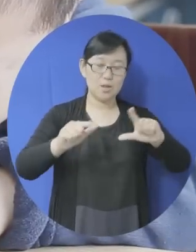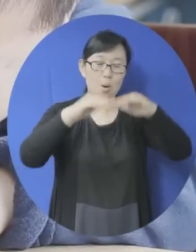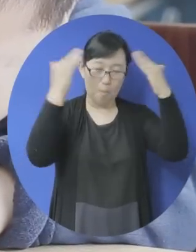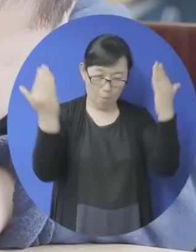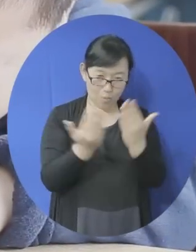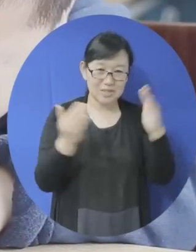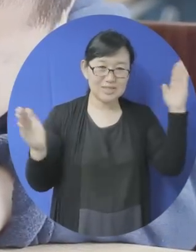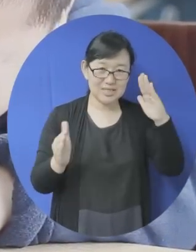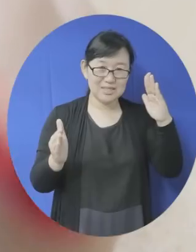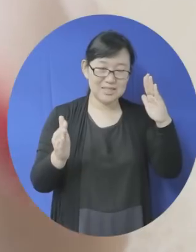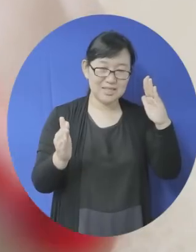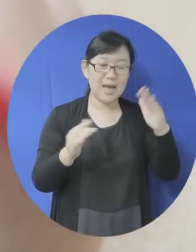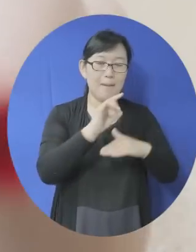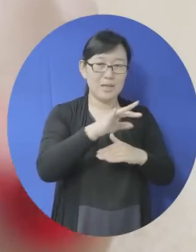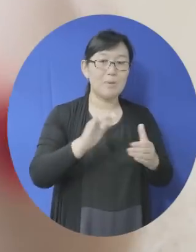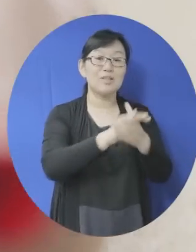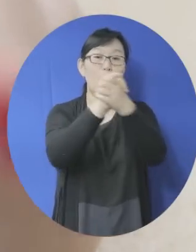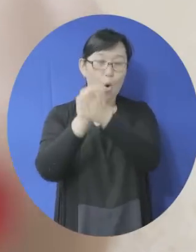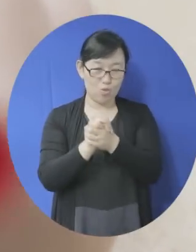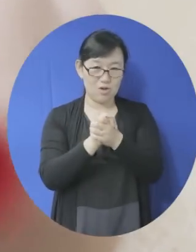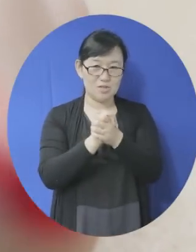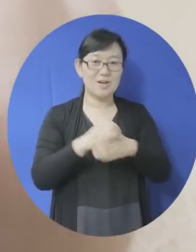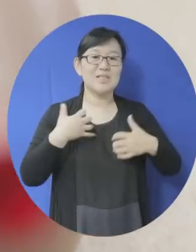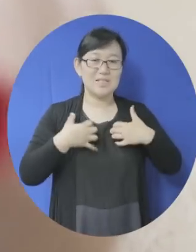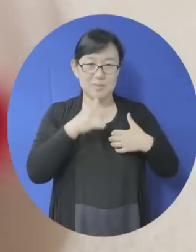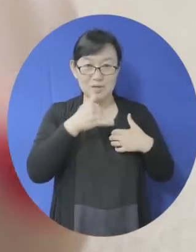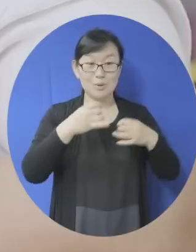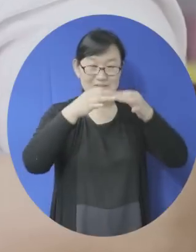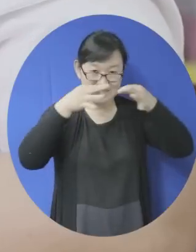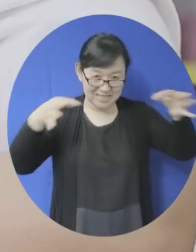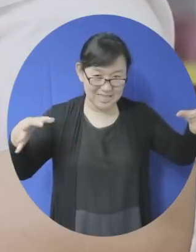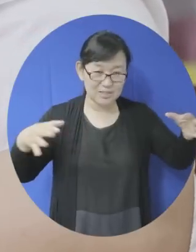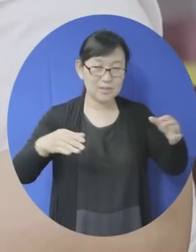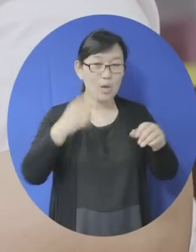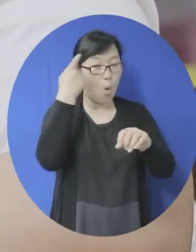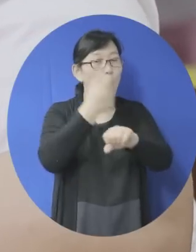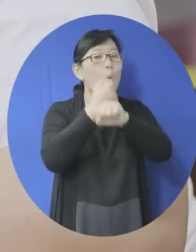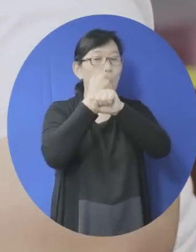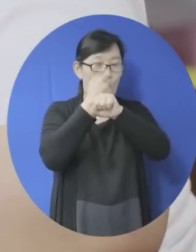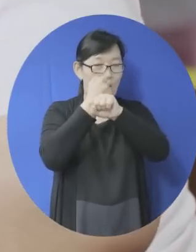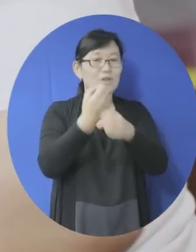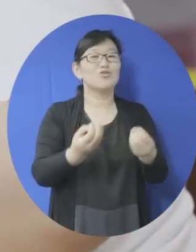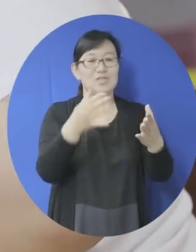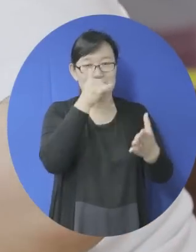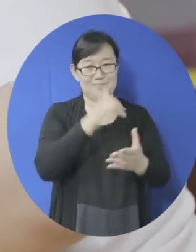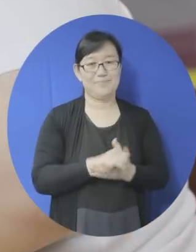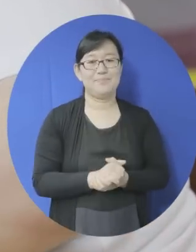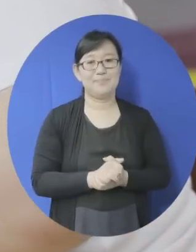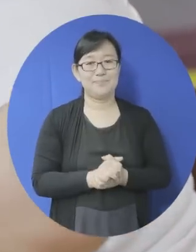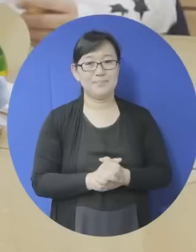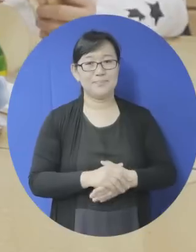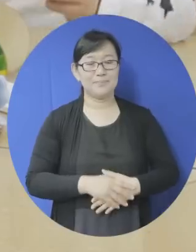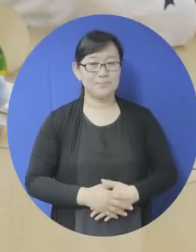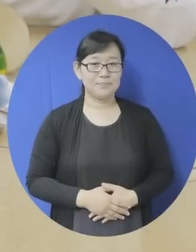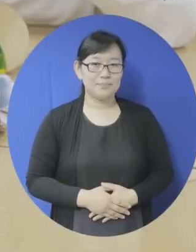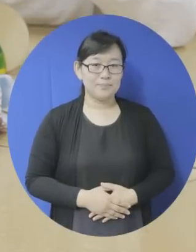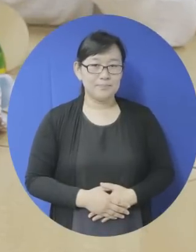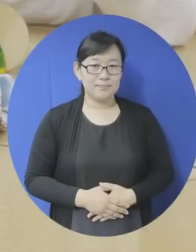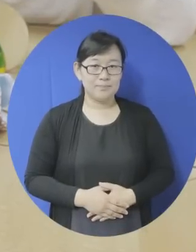이날은 모든 학생들이 학년별로 어우러져 재미있고 신나는 과학축제를 즐겼습니다.